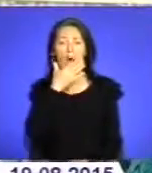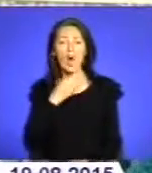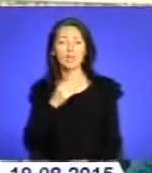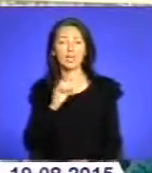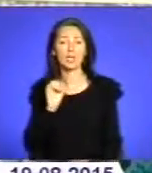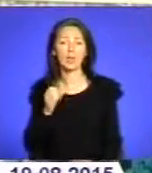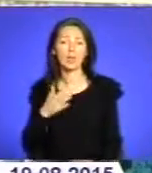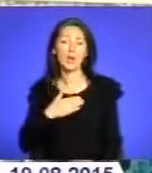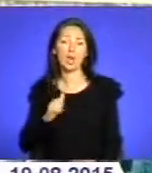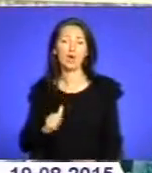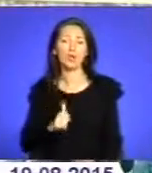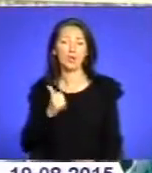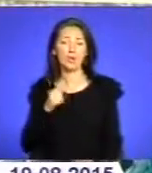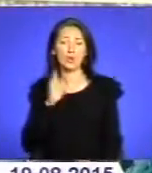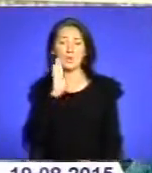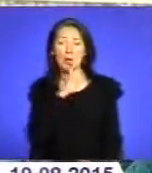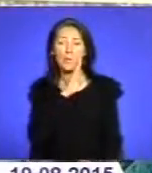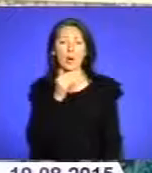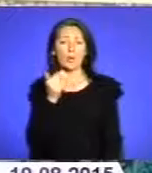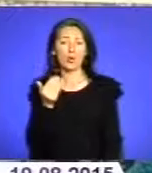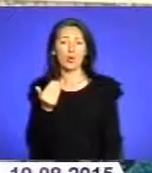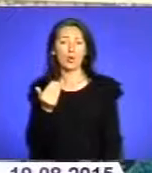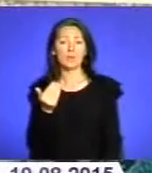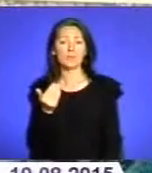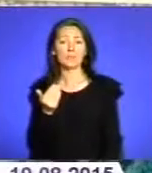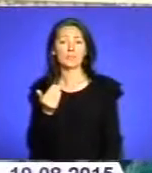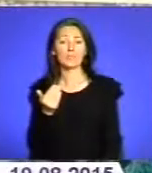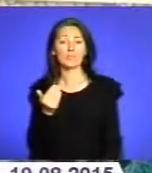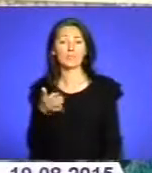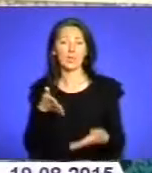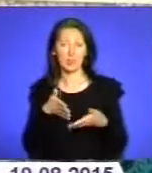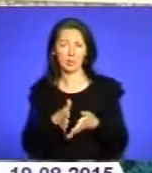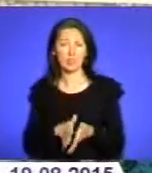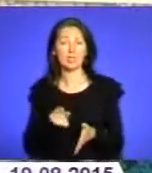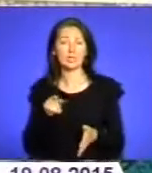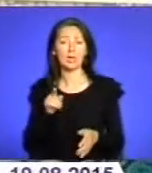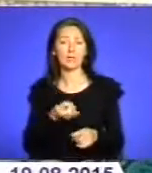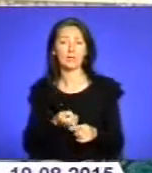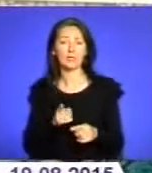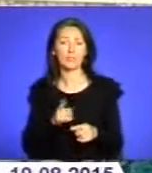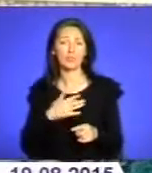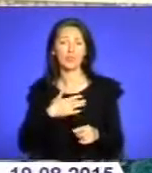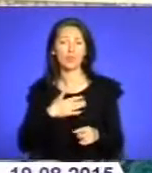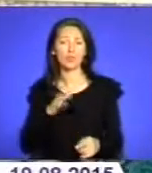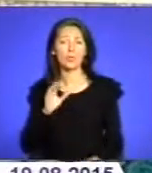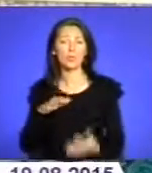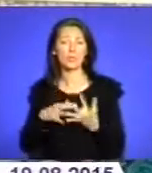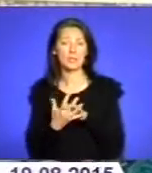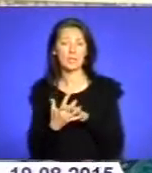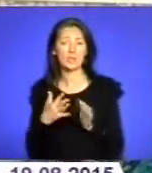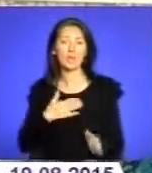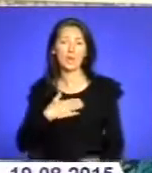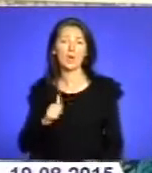ми гордимося, мама його, вихожанка з нашого села, і ми гордимося,